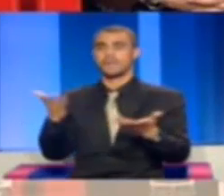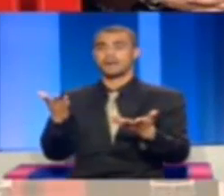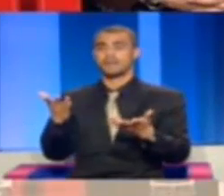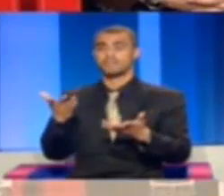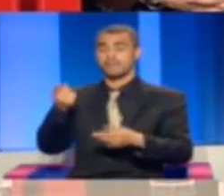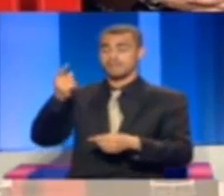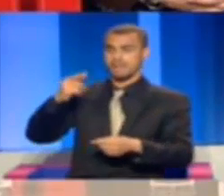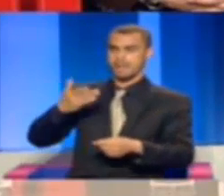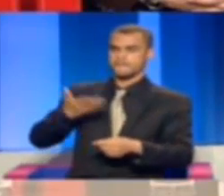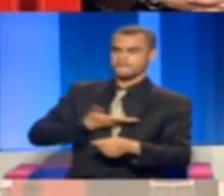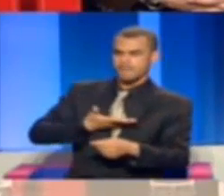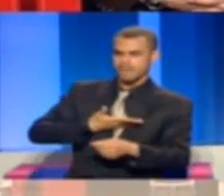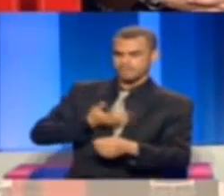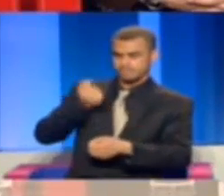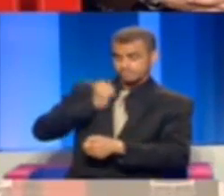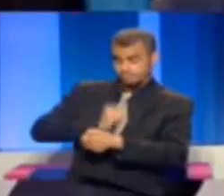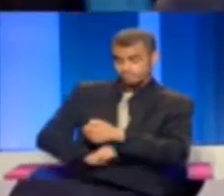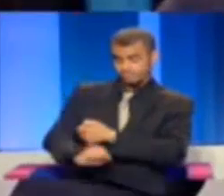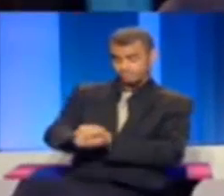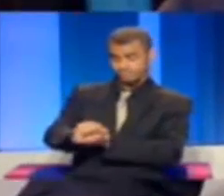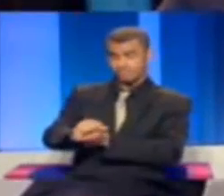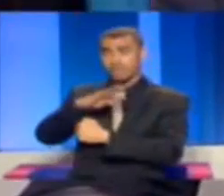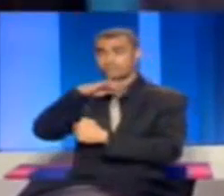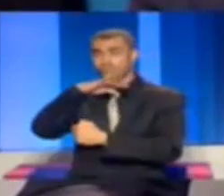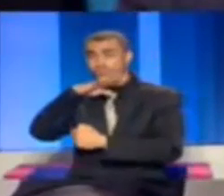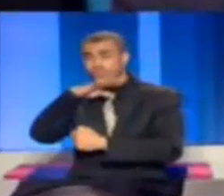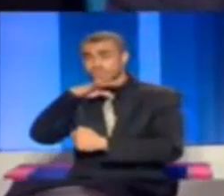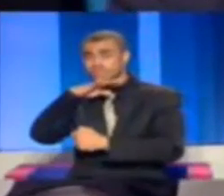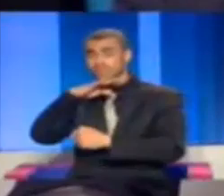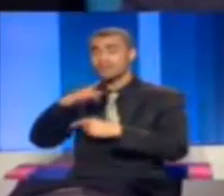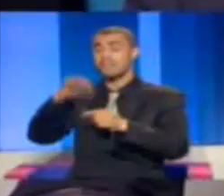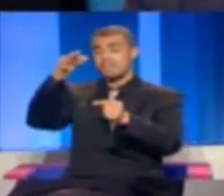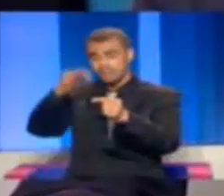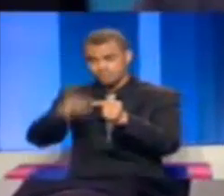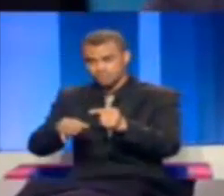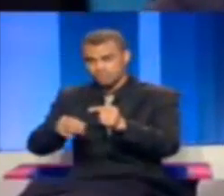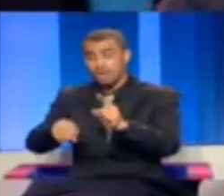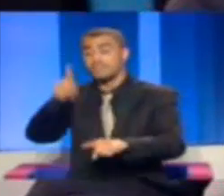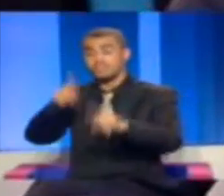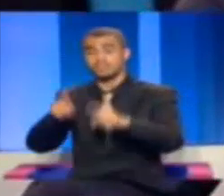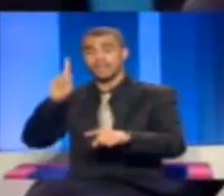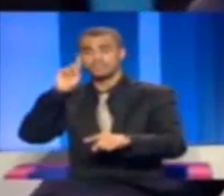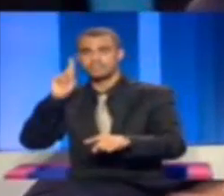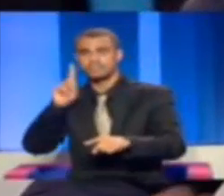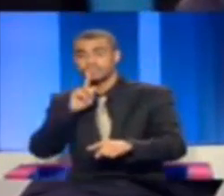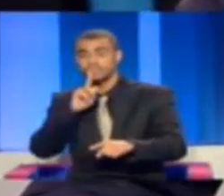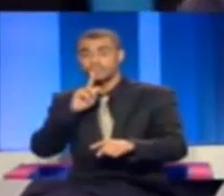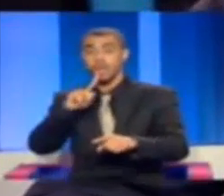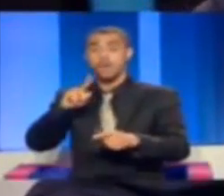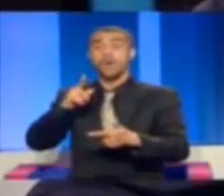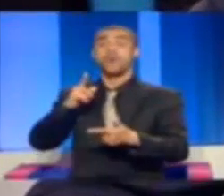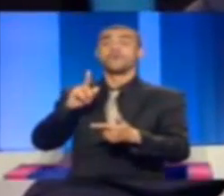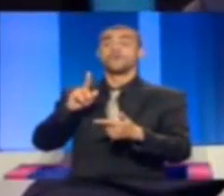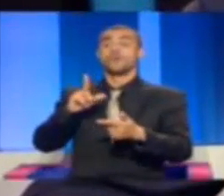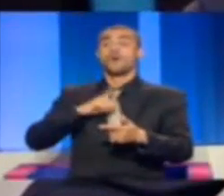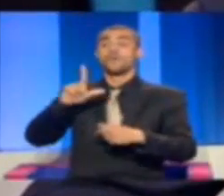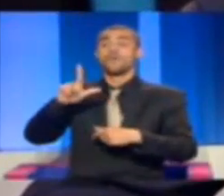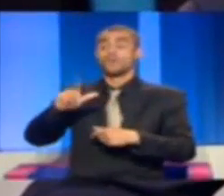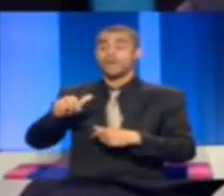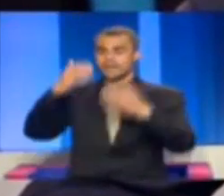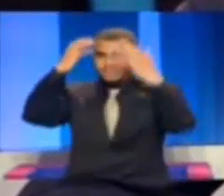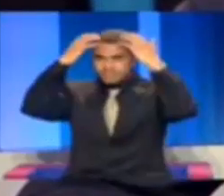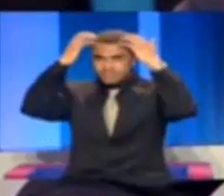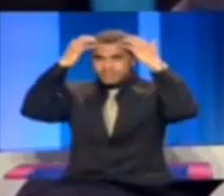يوقع الام في ملي تتولد ديك الساعه يقدر يوقع لها تعفنات. من بعد الولاده المساله اللي كاينه هي ما يسمى